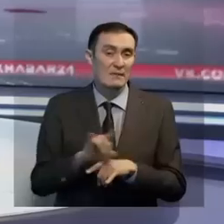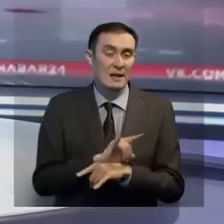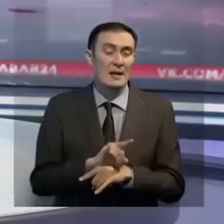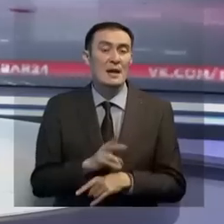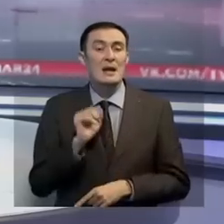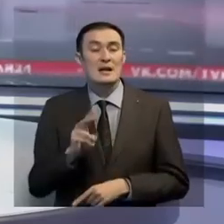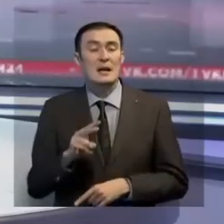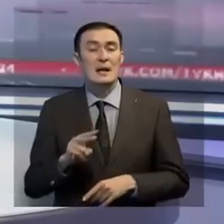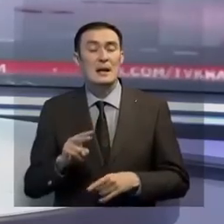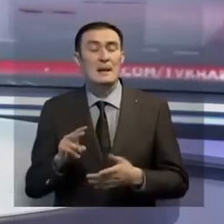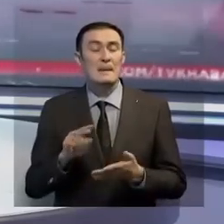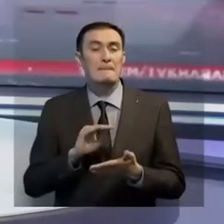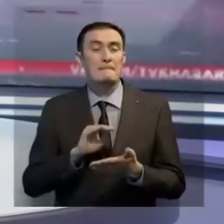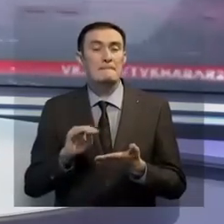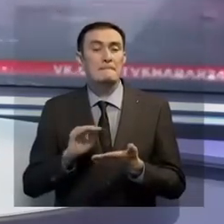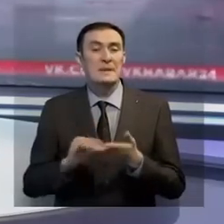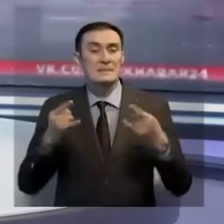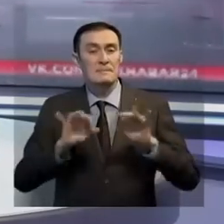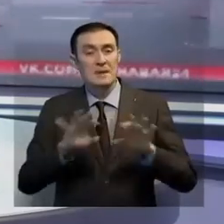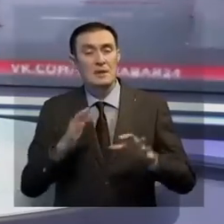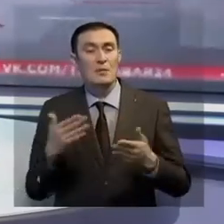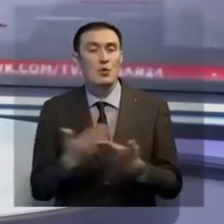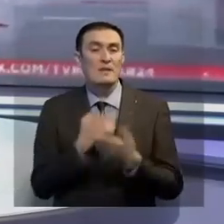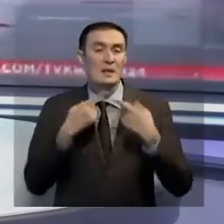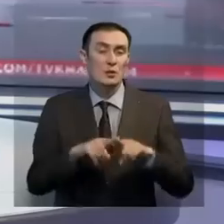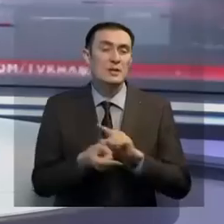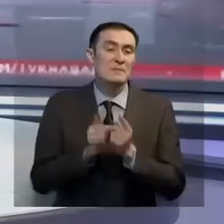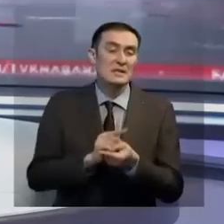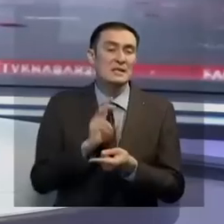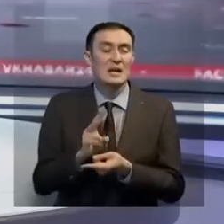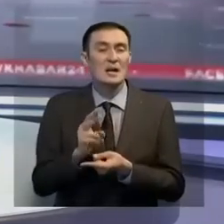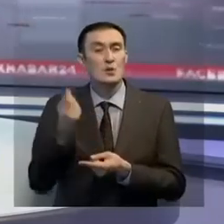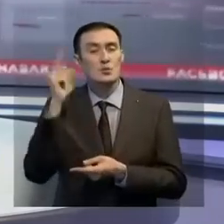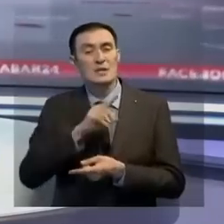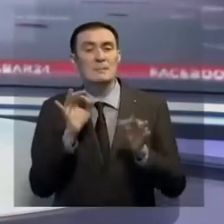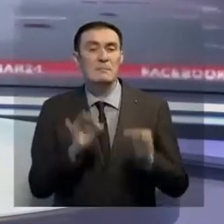фейковую. Как масс-медиа меняются под влиянием новых технологий и как отличить